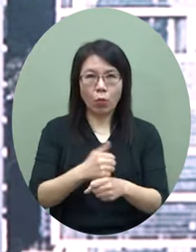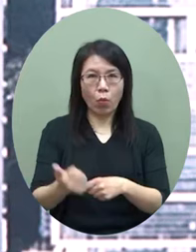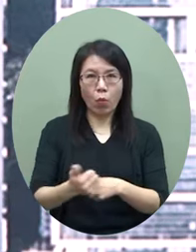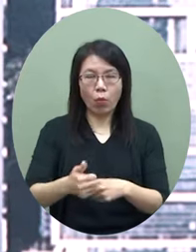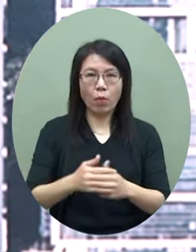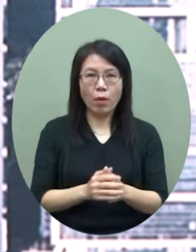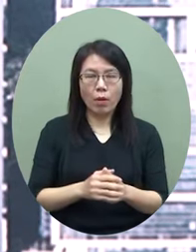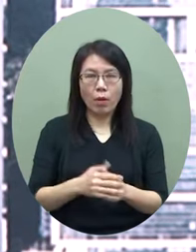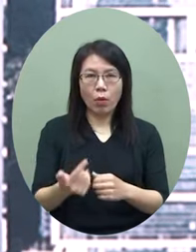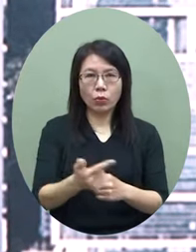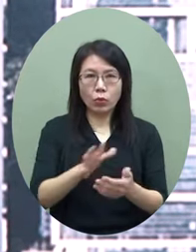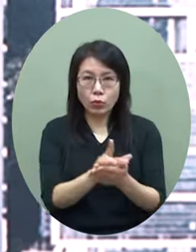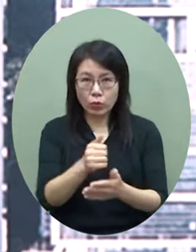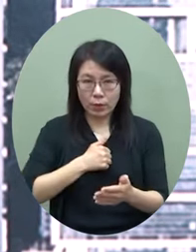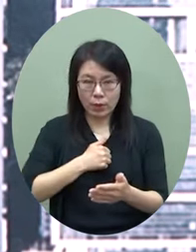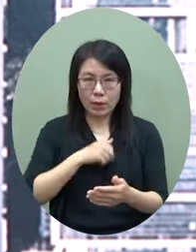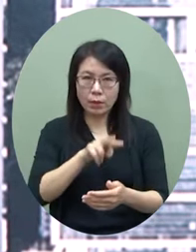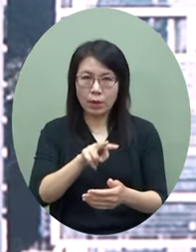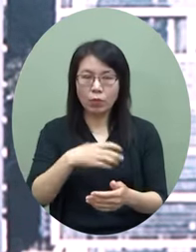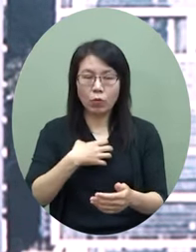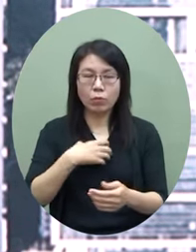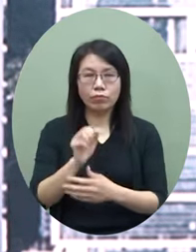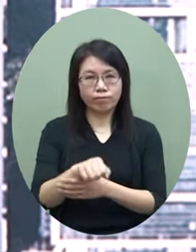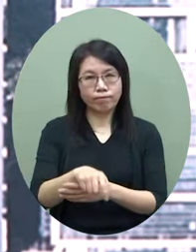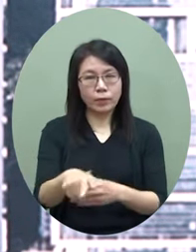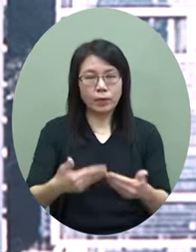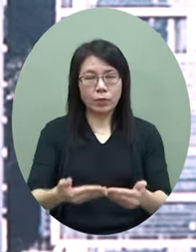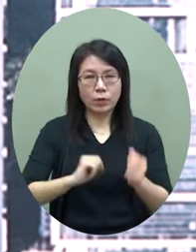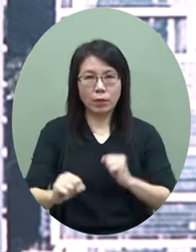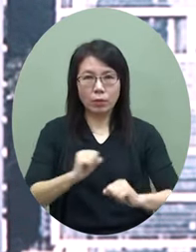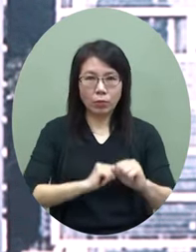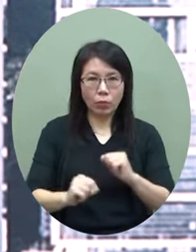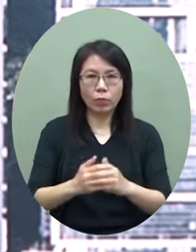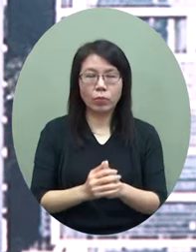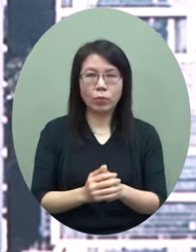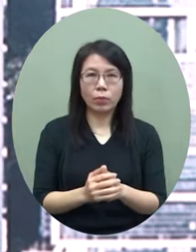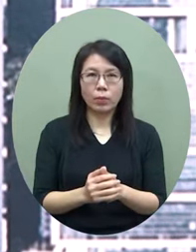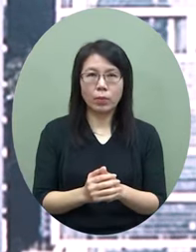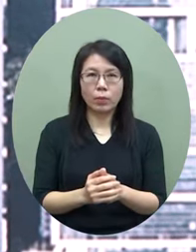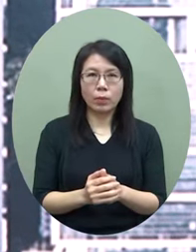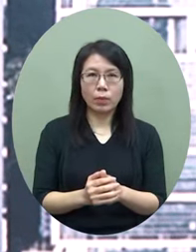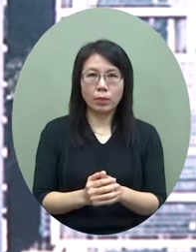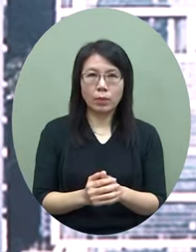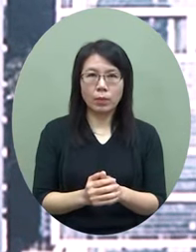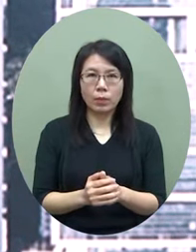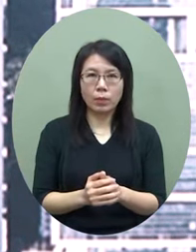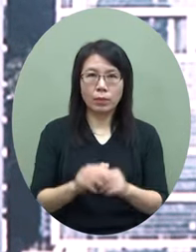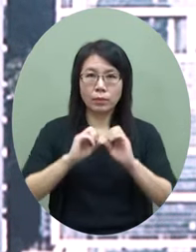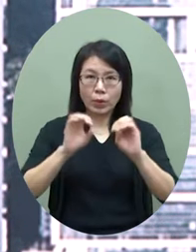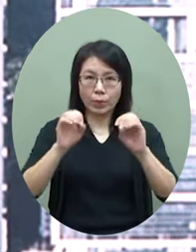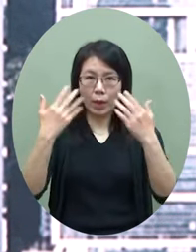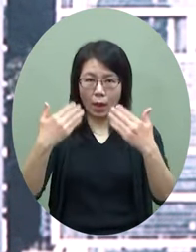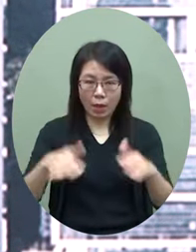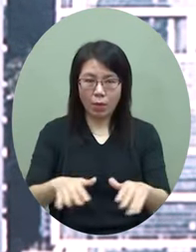大部份的專家也認同我們這次的行動在這個宣告之